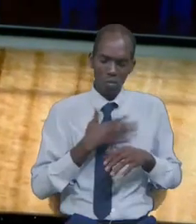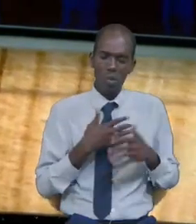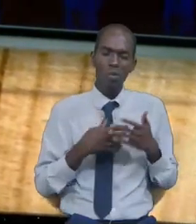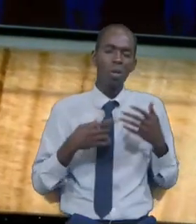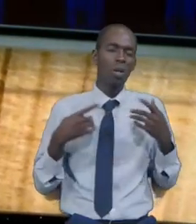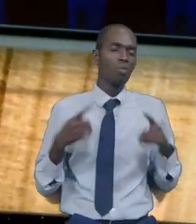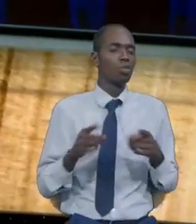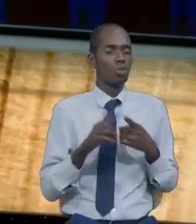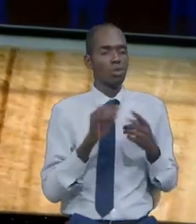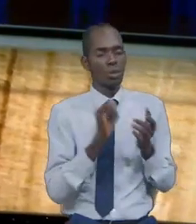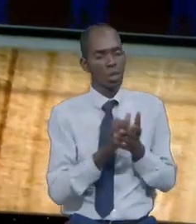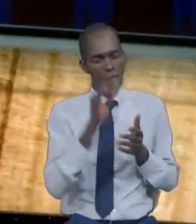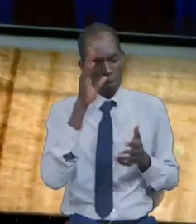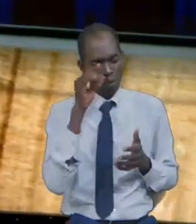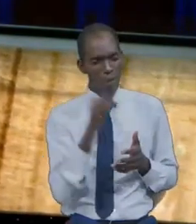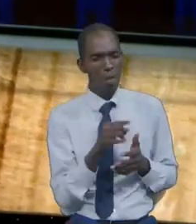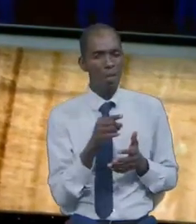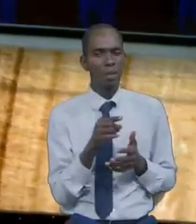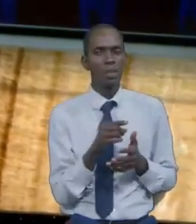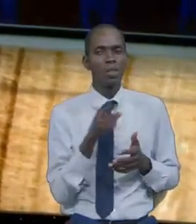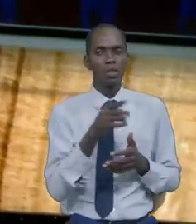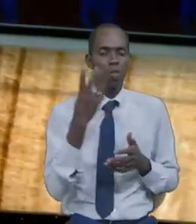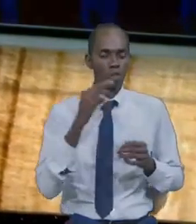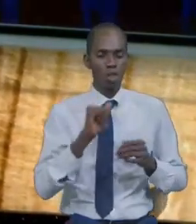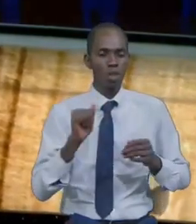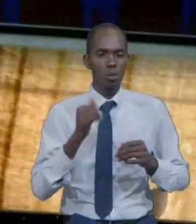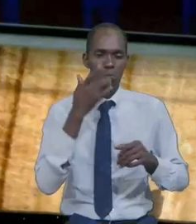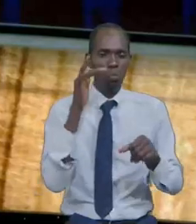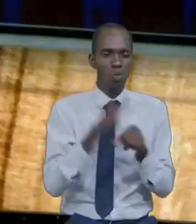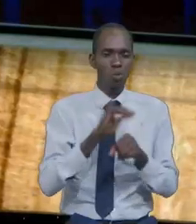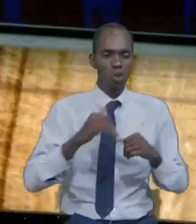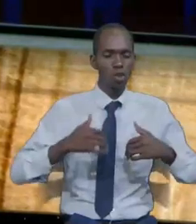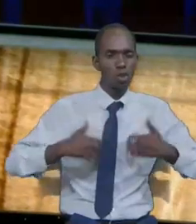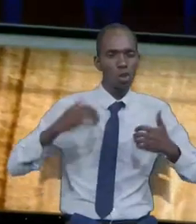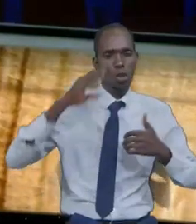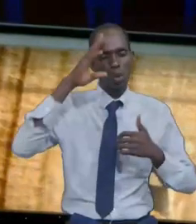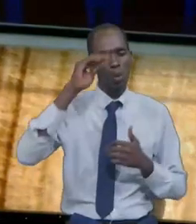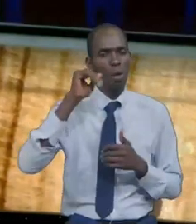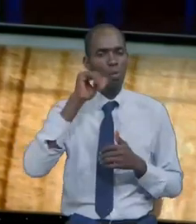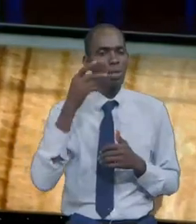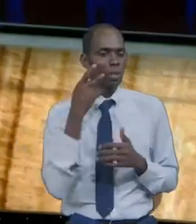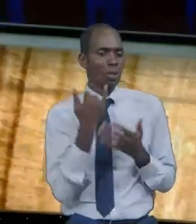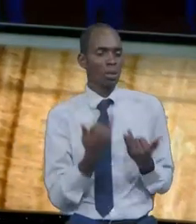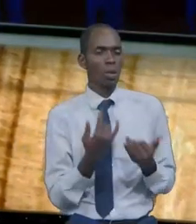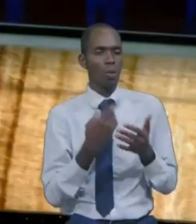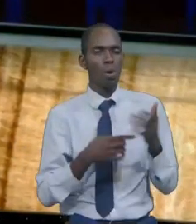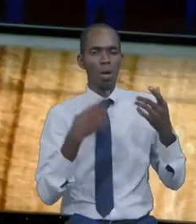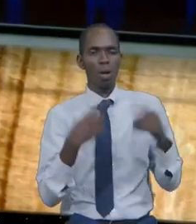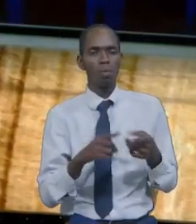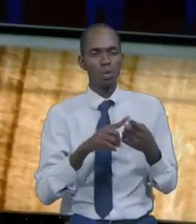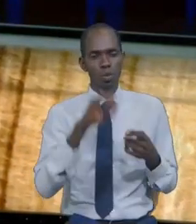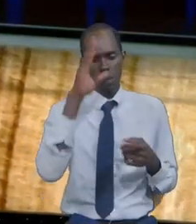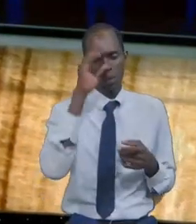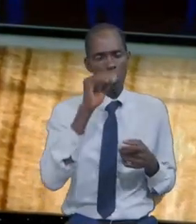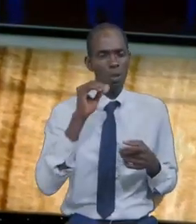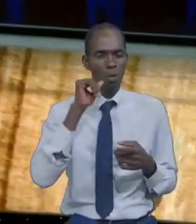qui est arrivé à cet homme-là? Ah, il était un jeune homme prometteur, une jeune dame prometteur, prometteuse. Qu'elle voit